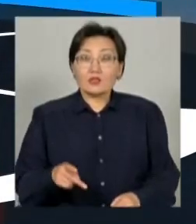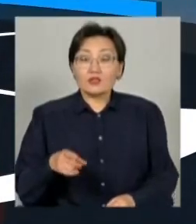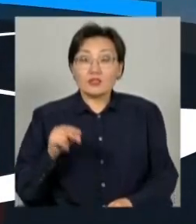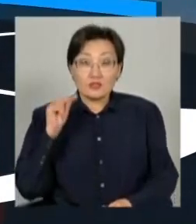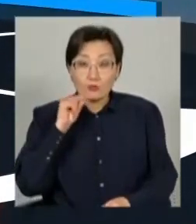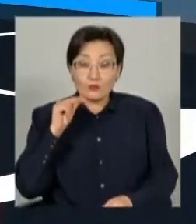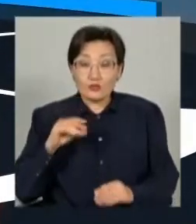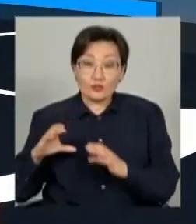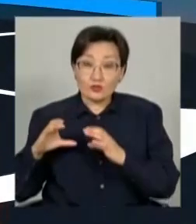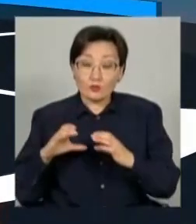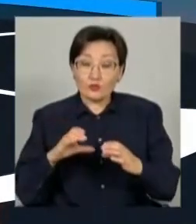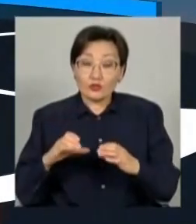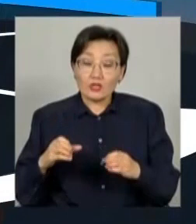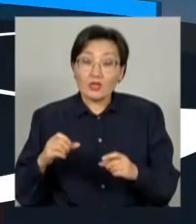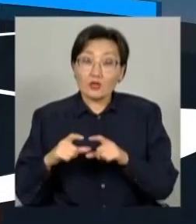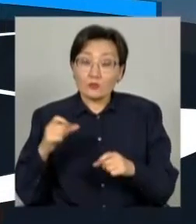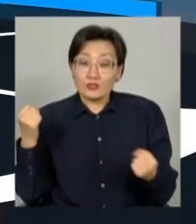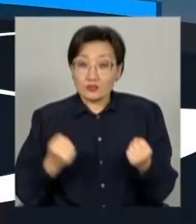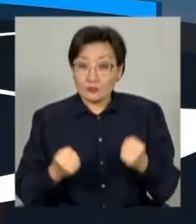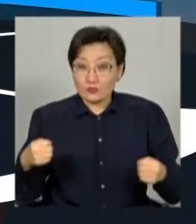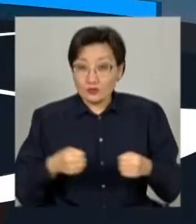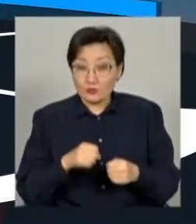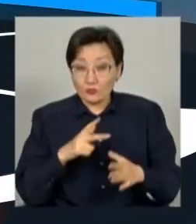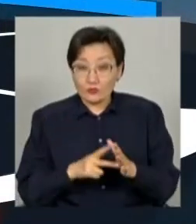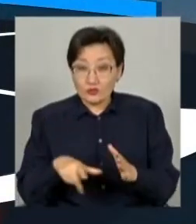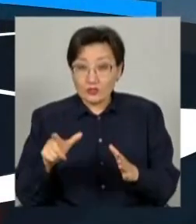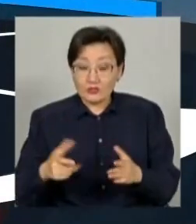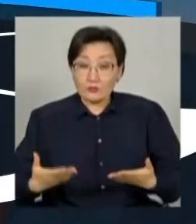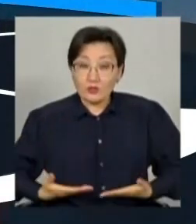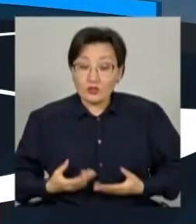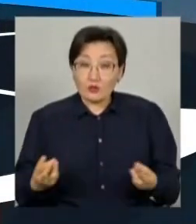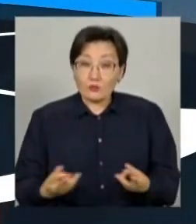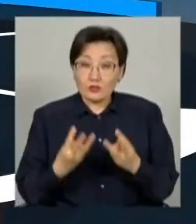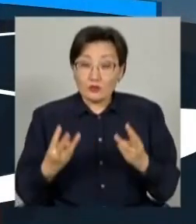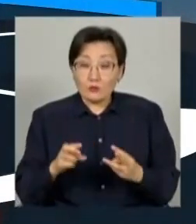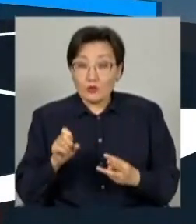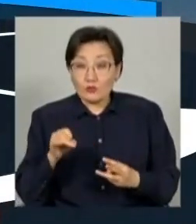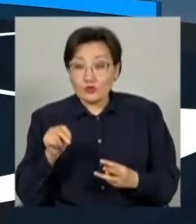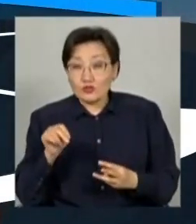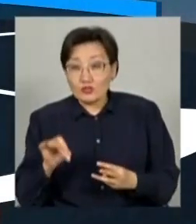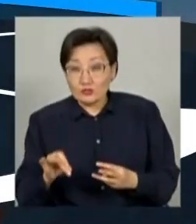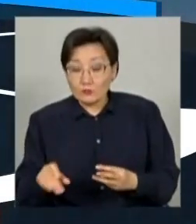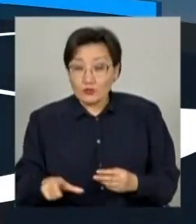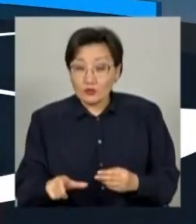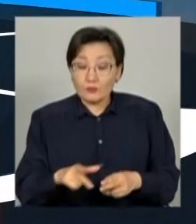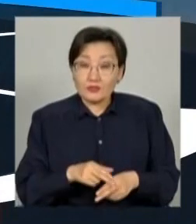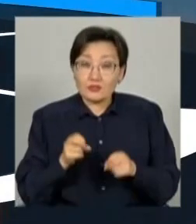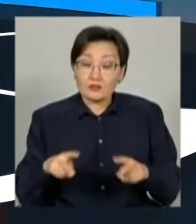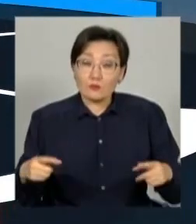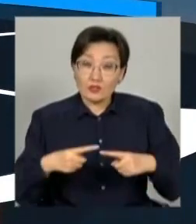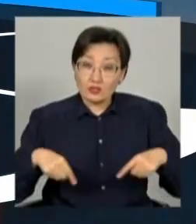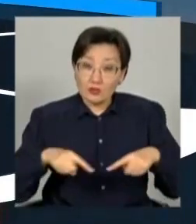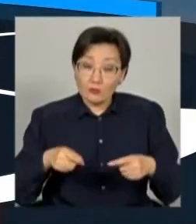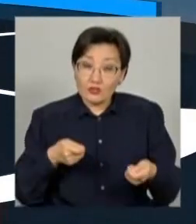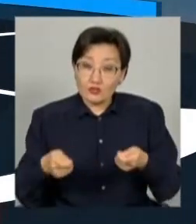Нигерияда автобус пен жүк көлігінің соқтығысуынан 18 адам тірідей жанып кетті. Баучи штатындағы федералдық жол қауіпсіздігі